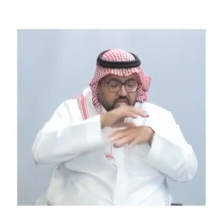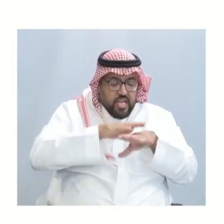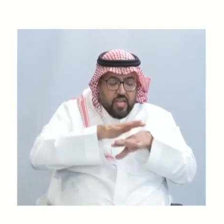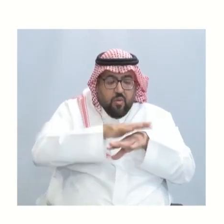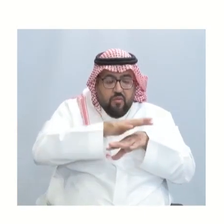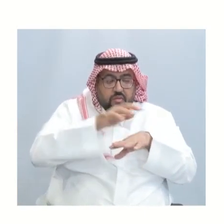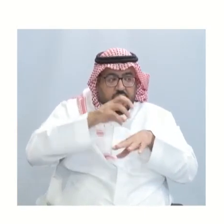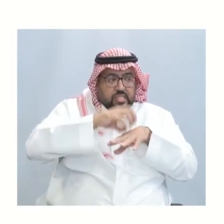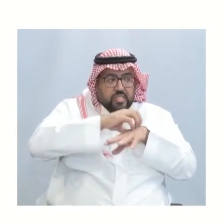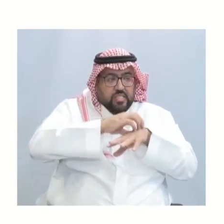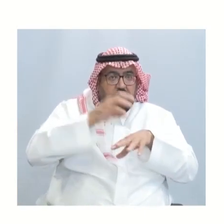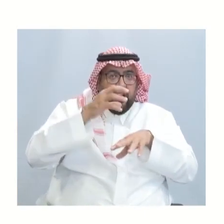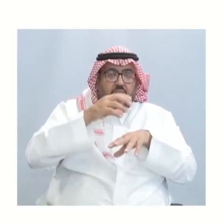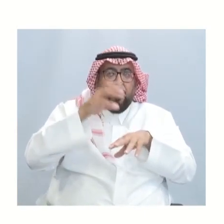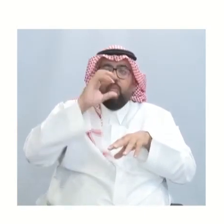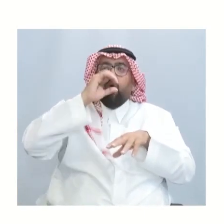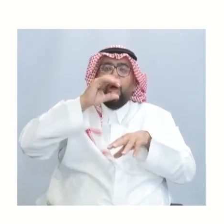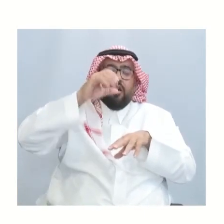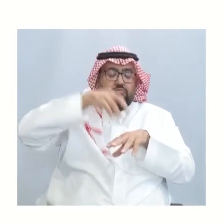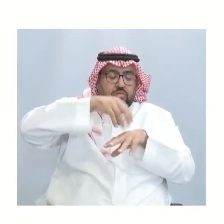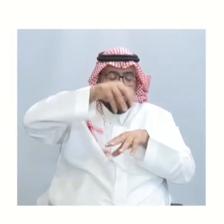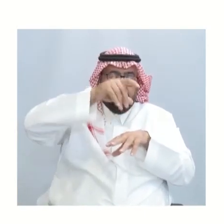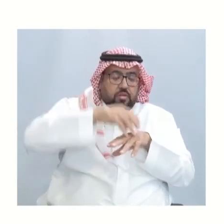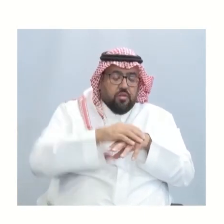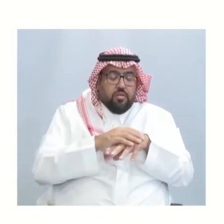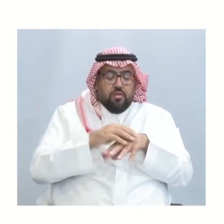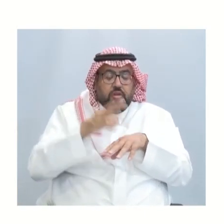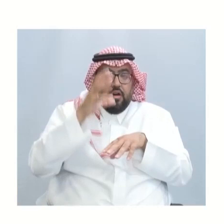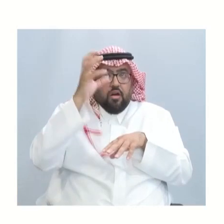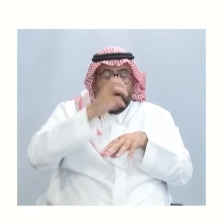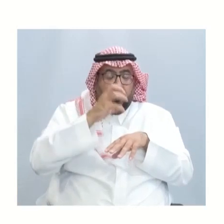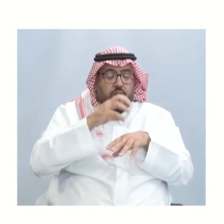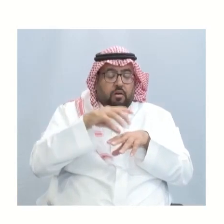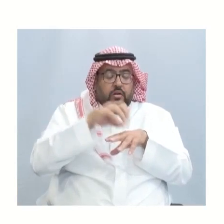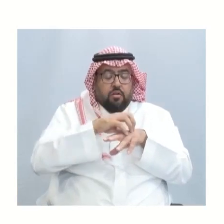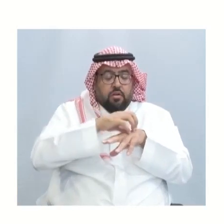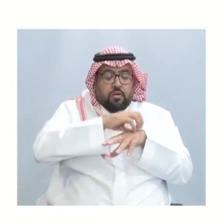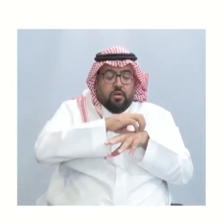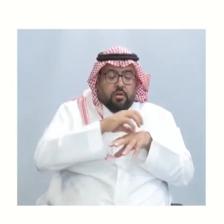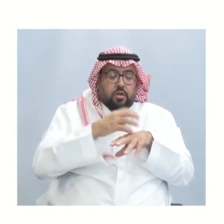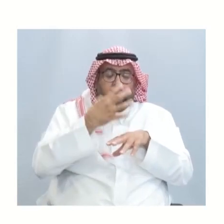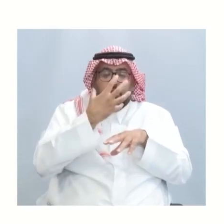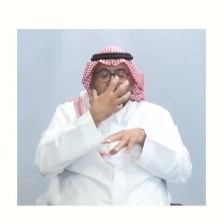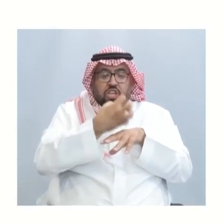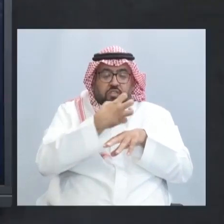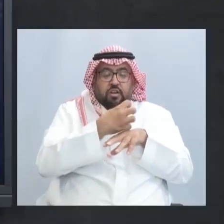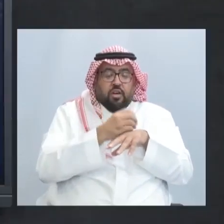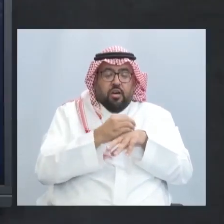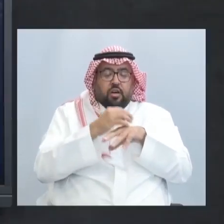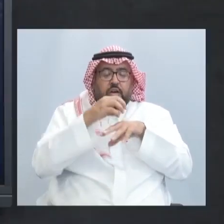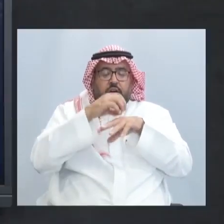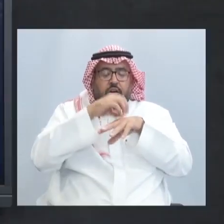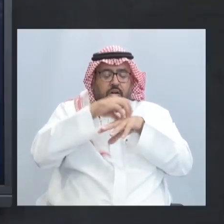وله دور في منع السوائل وفقدان وفقدانها وحمايه الزواحف من الجفاف فهذا الجلد الحرشفي